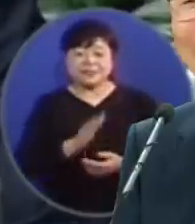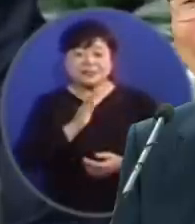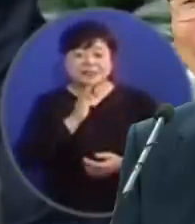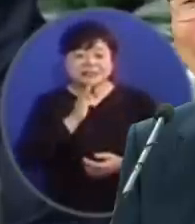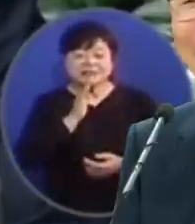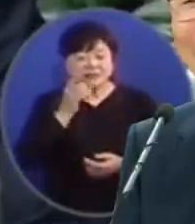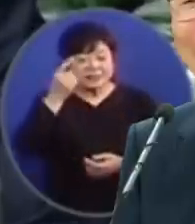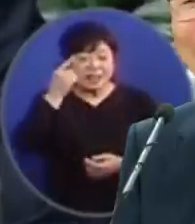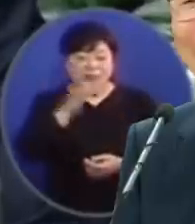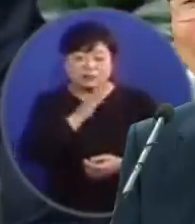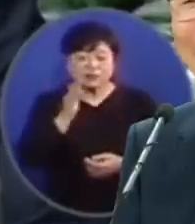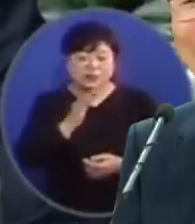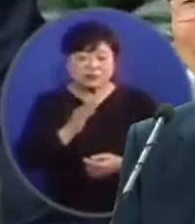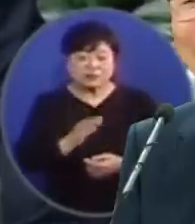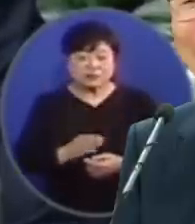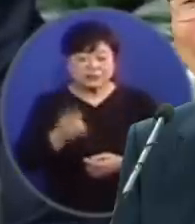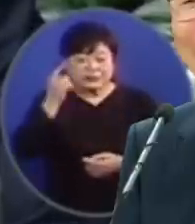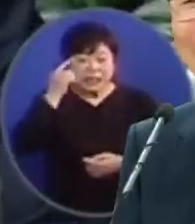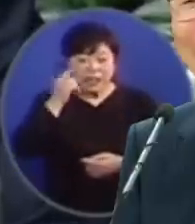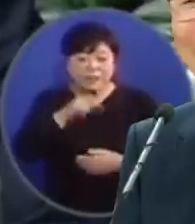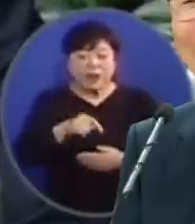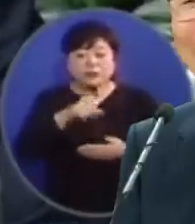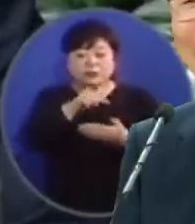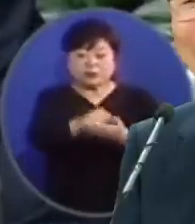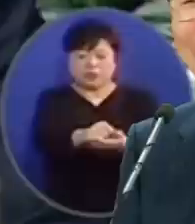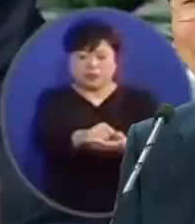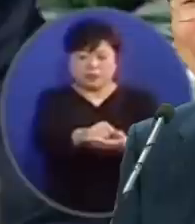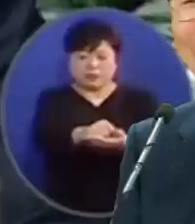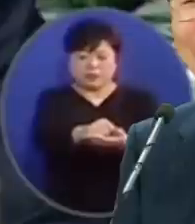부정적으로 생각하거나 마음을 점령하게 되는 것입니다.